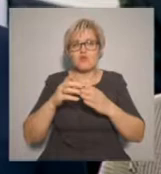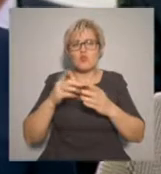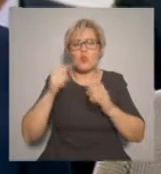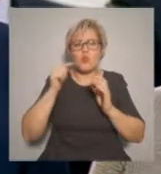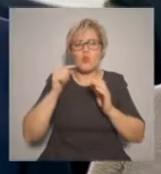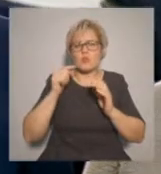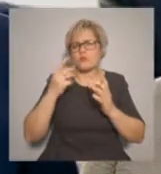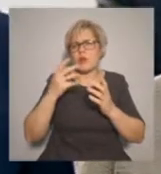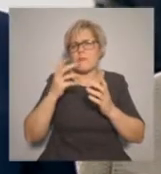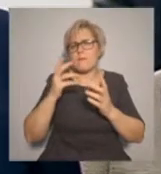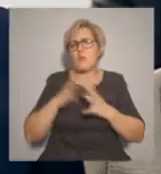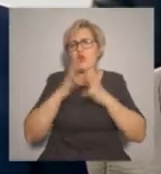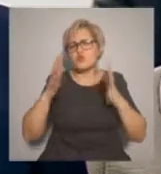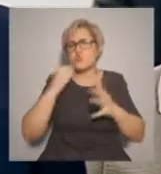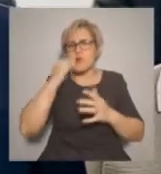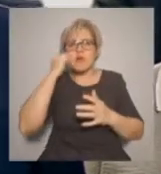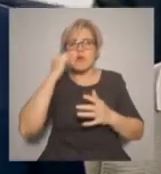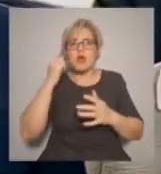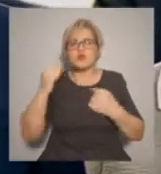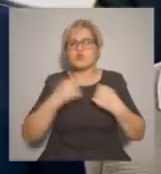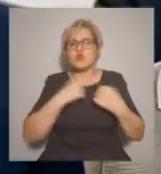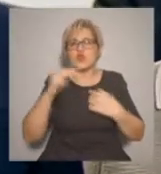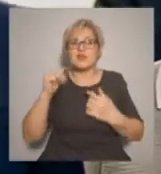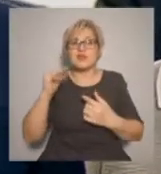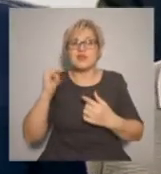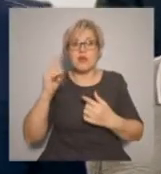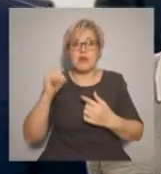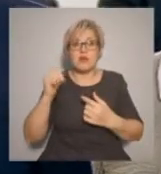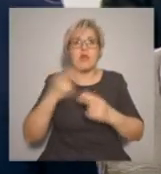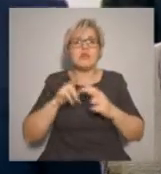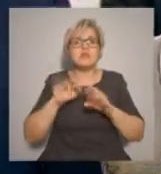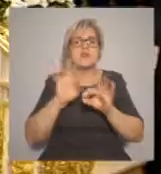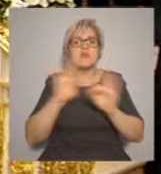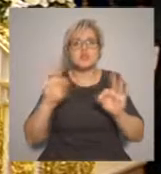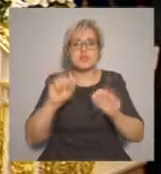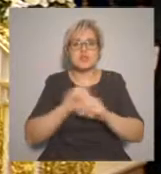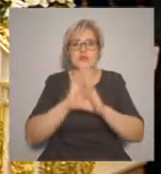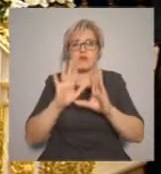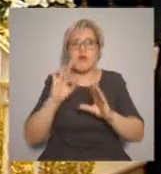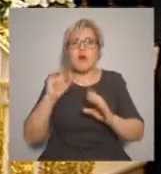Мученица Татьяна – это замечательная святая. Она была совсем молоденькой девушкой,